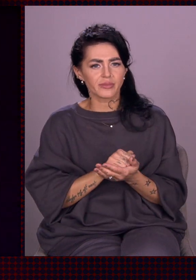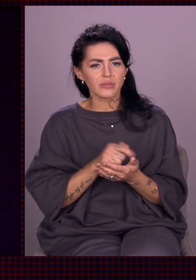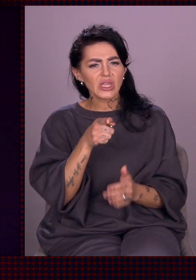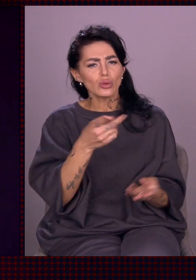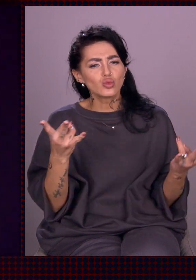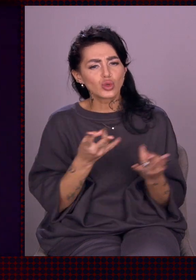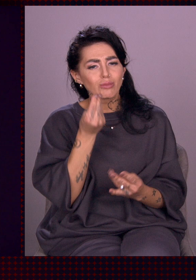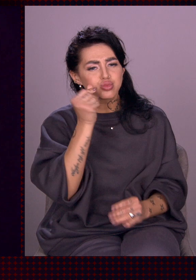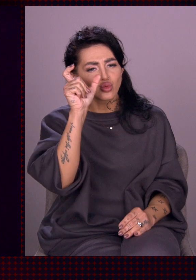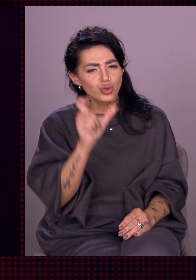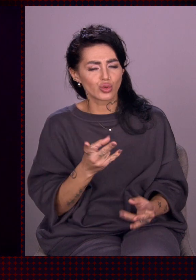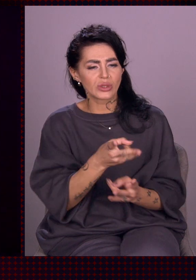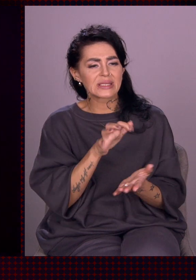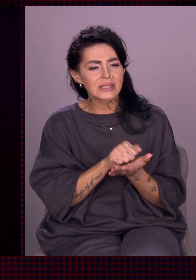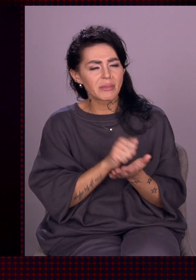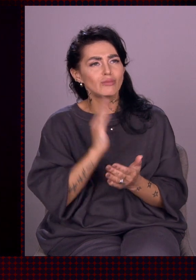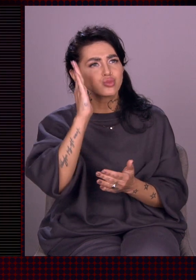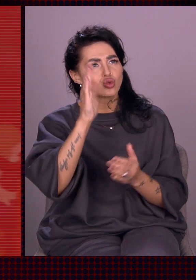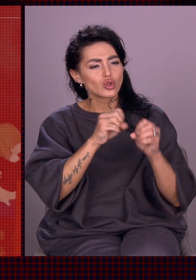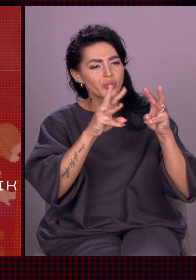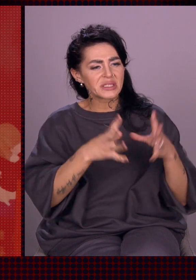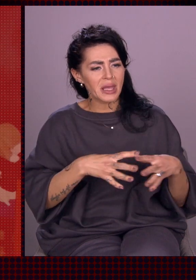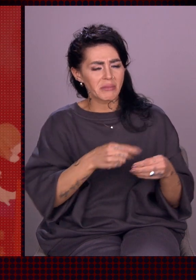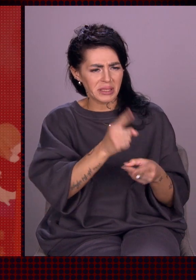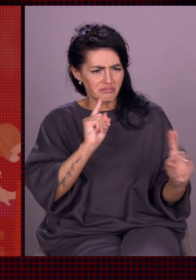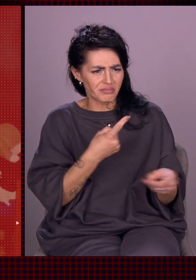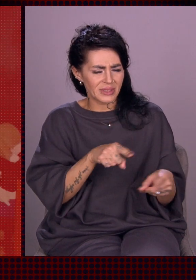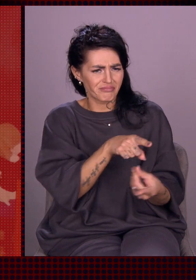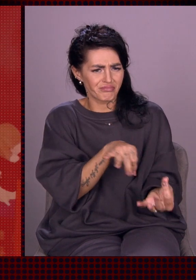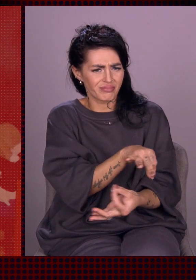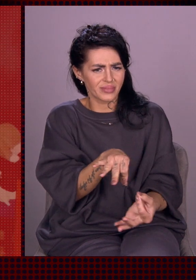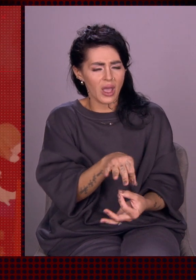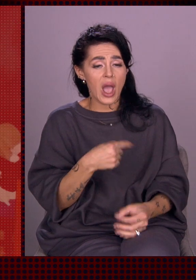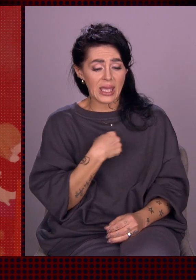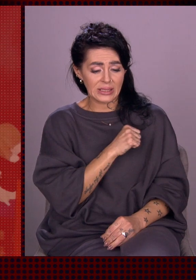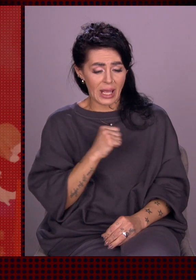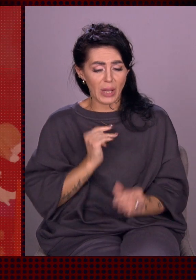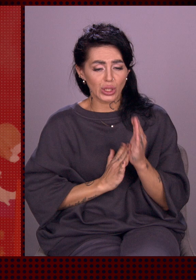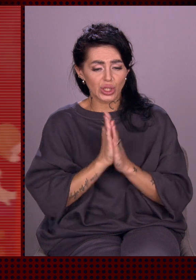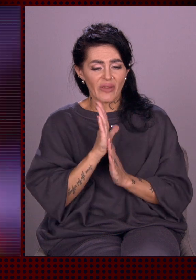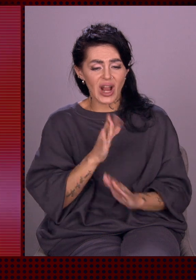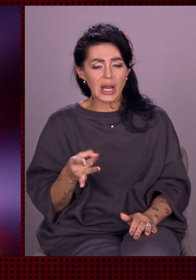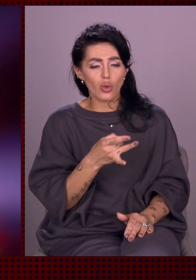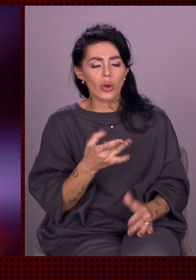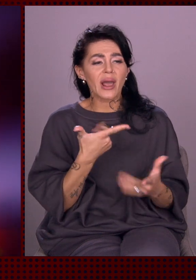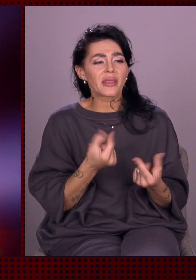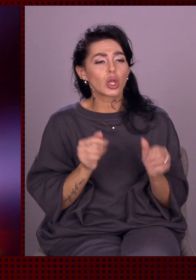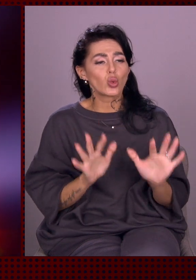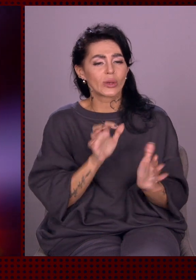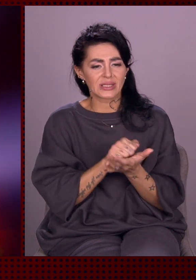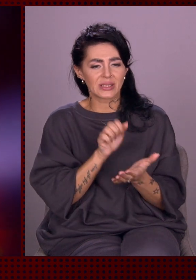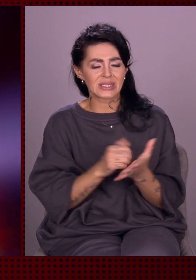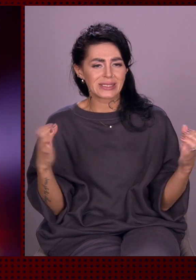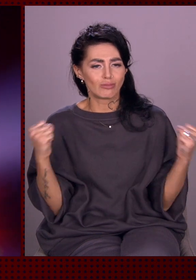треба в майбутньому забезпечити сім'ю. А тут або пан, або пропав. Я виріс в такому районі, де крім спорту практично нічого не знали. Боксом,